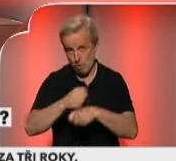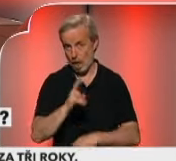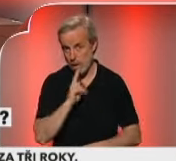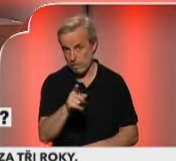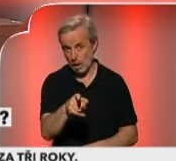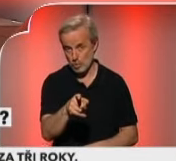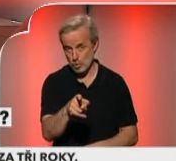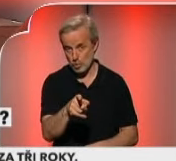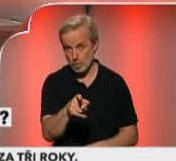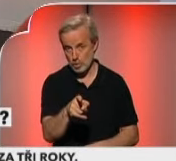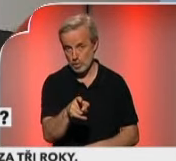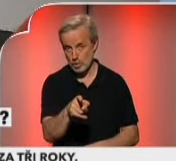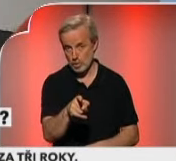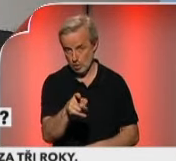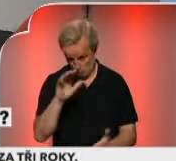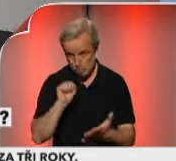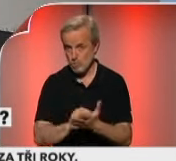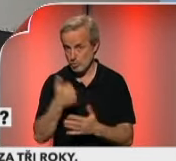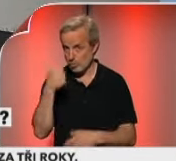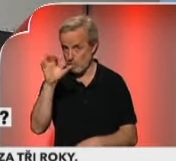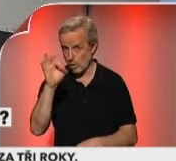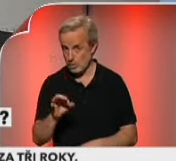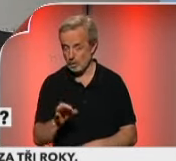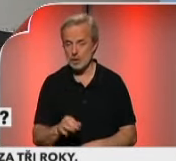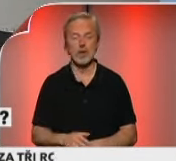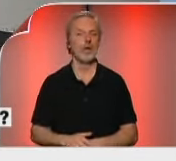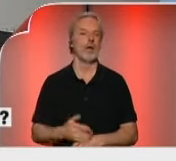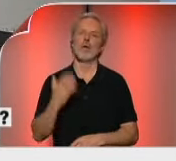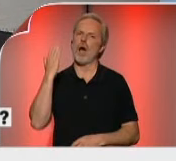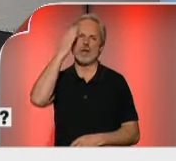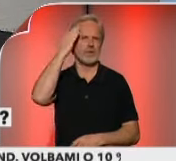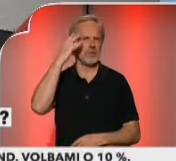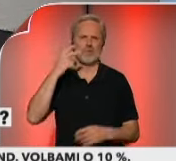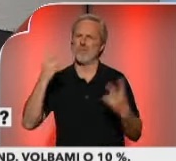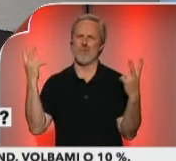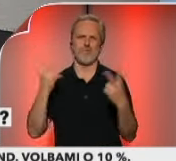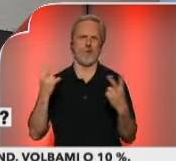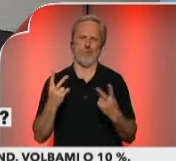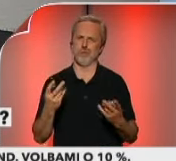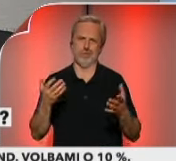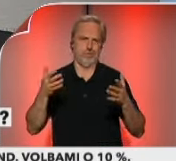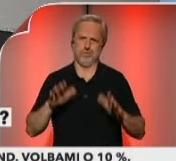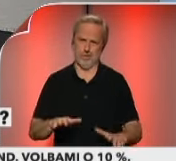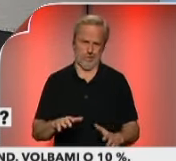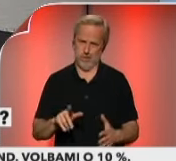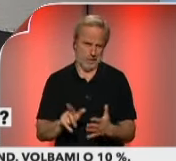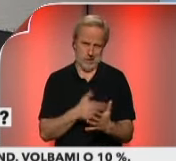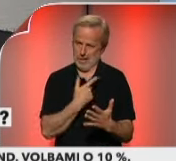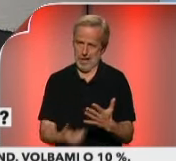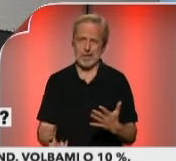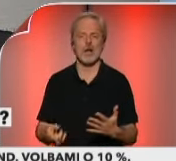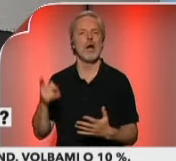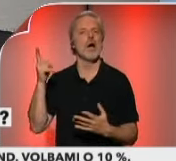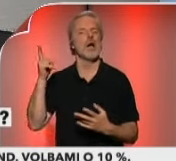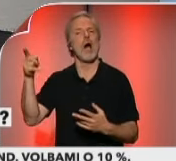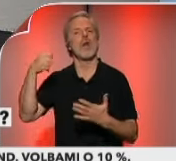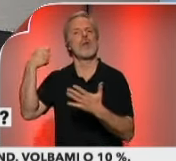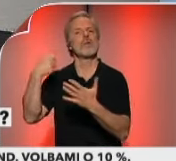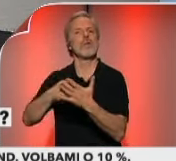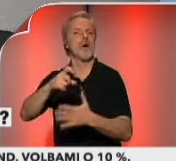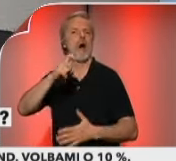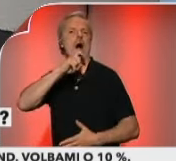vypracovávat já já myslím že neexistuje podobná analogie eh jako při nákupu nějaké armádní